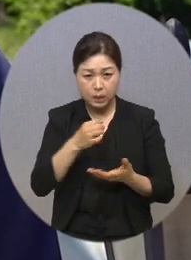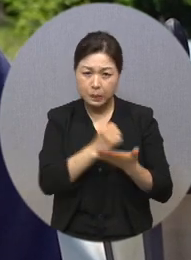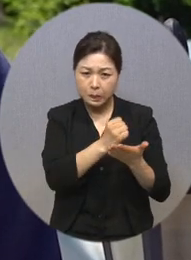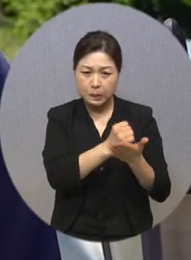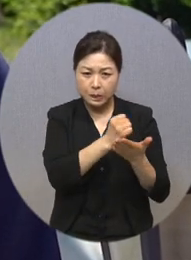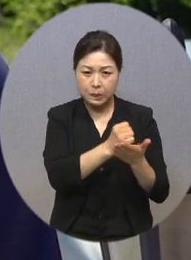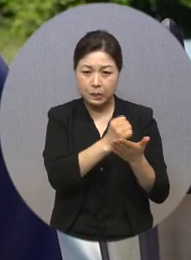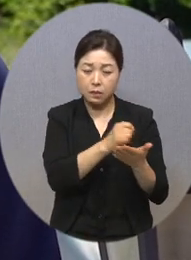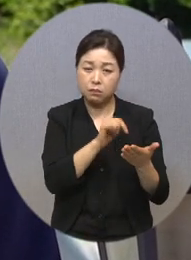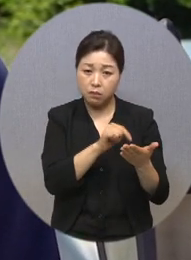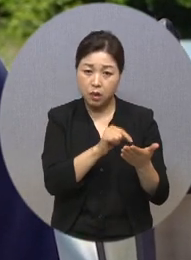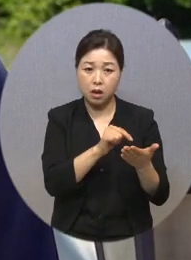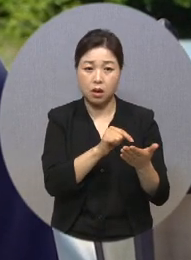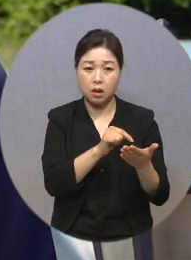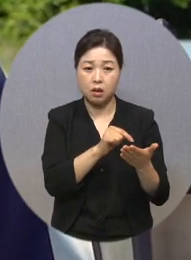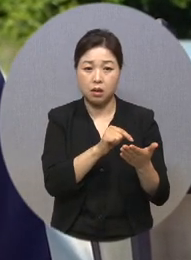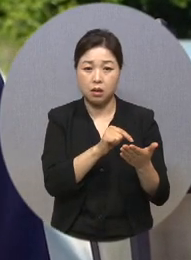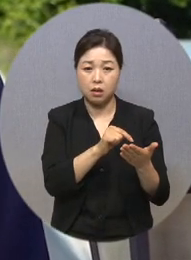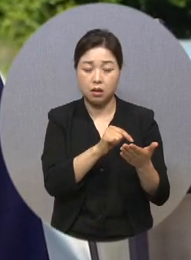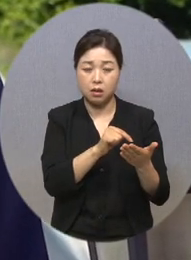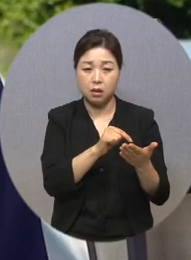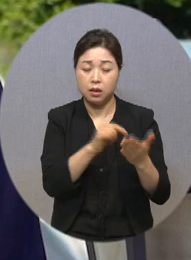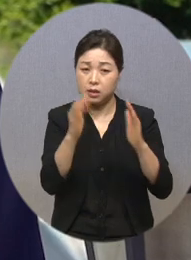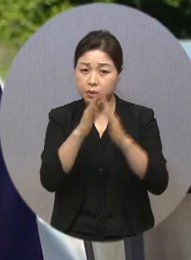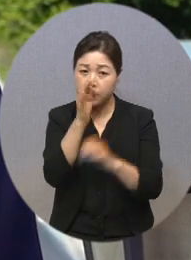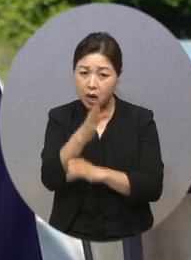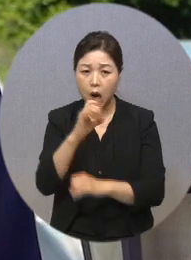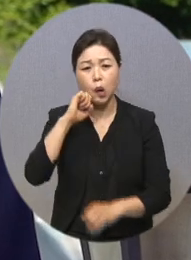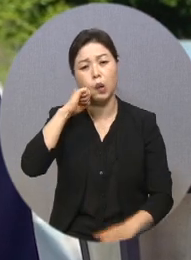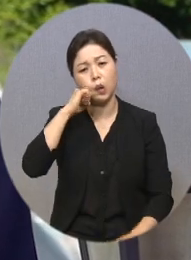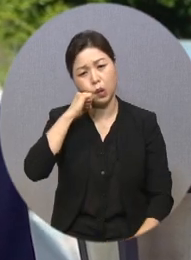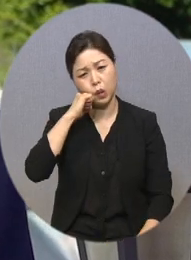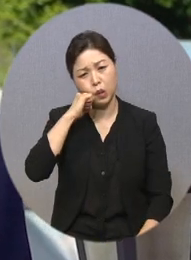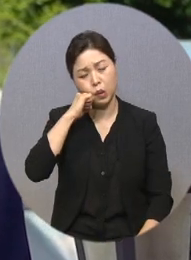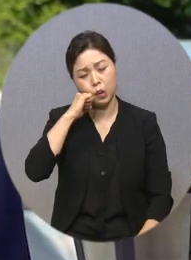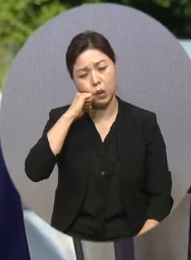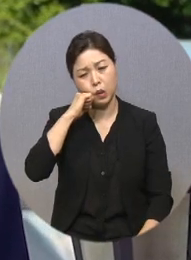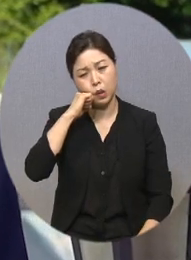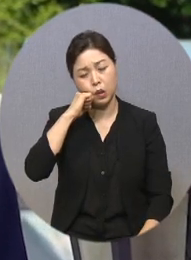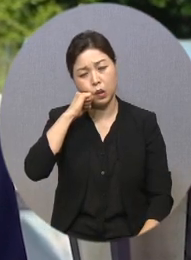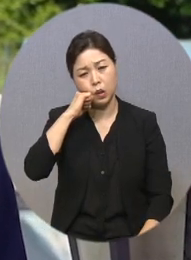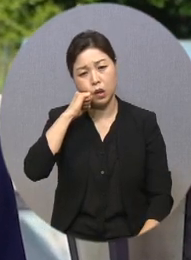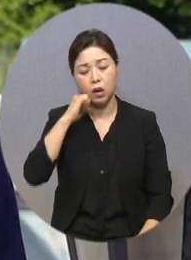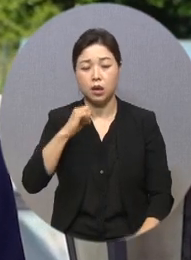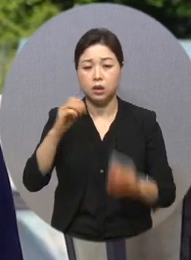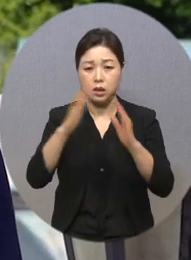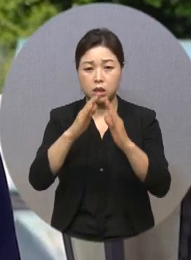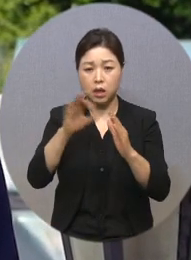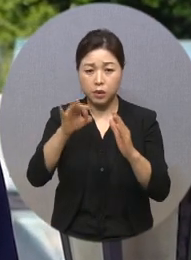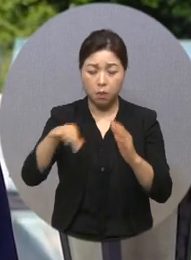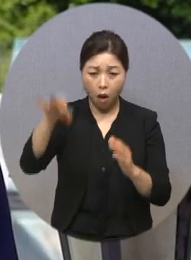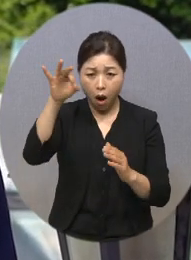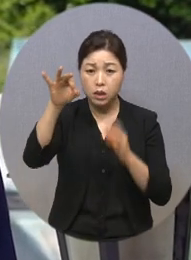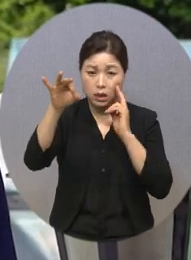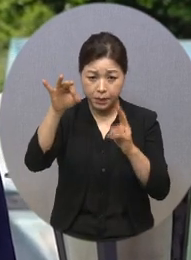차곡차곡 모아서는 사실 사기가 어려운 상황이잖아요. 부동산 가격이